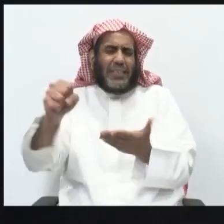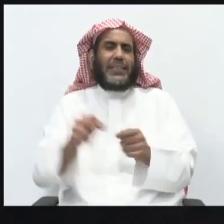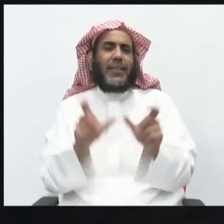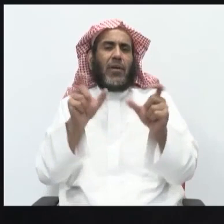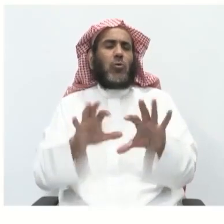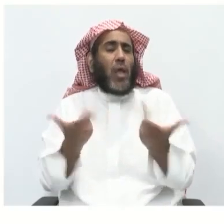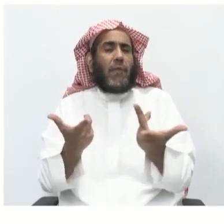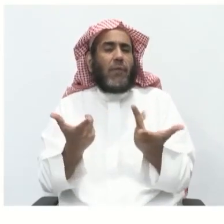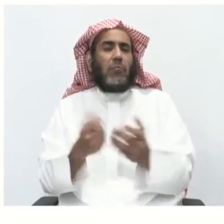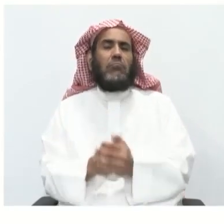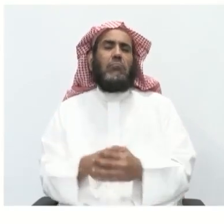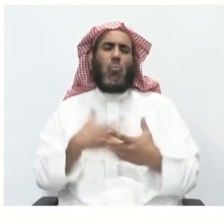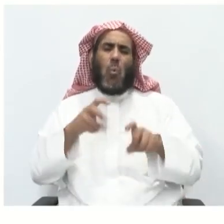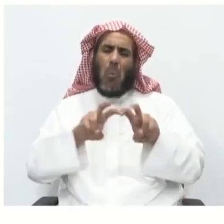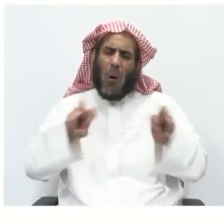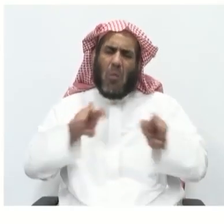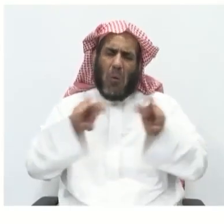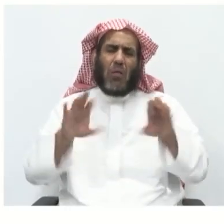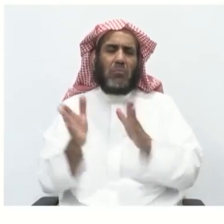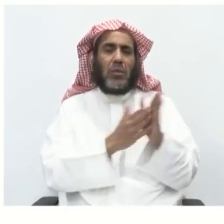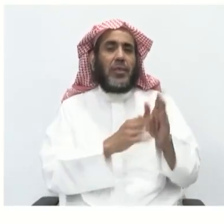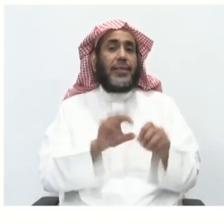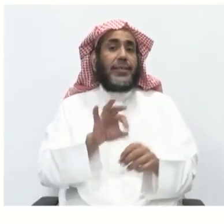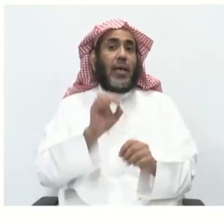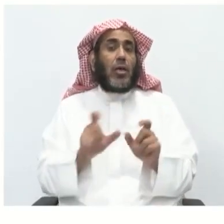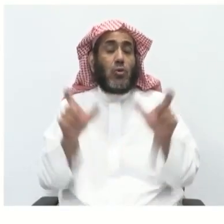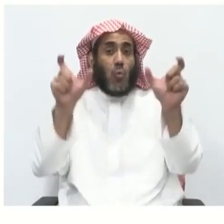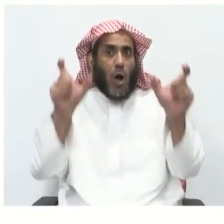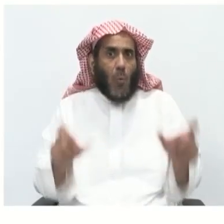هذا الفيروس اختيار المقاومه